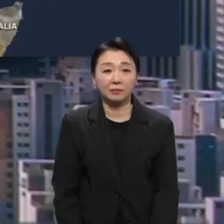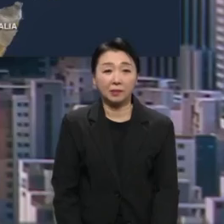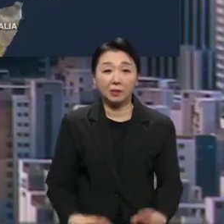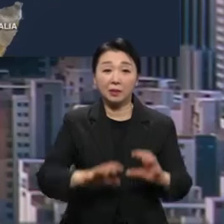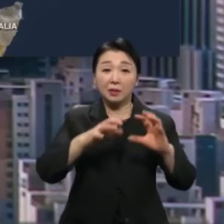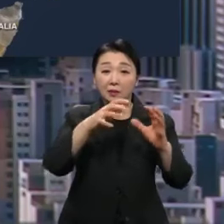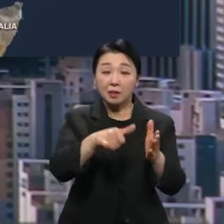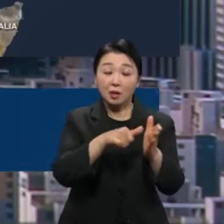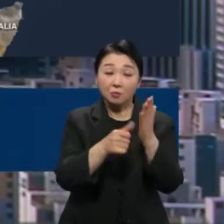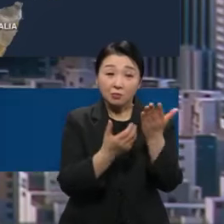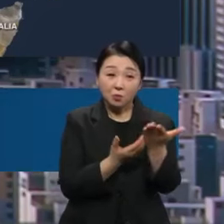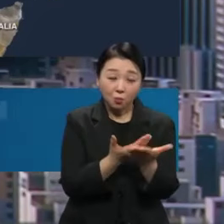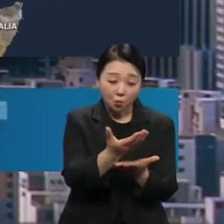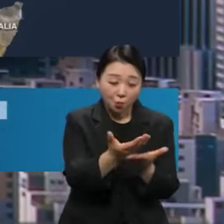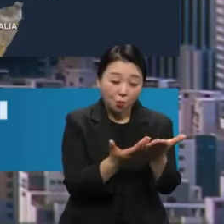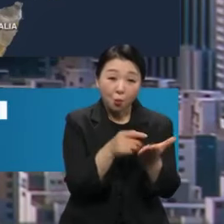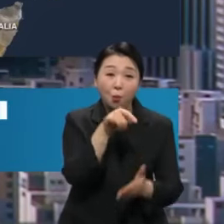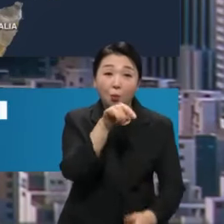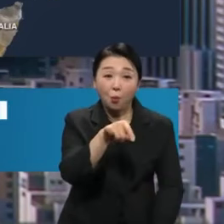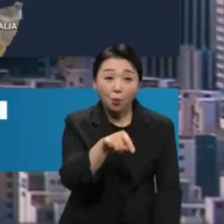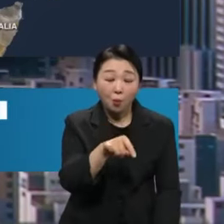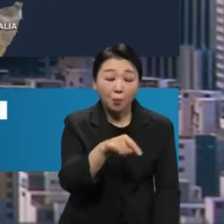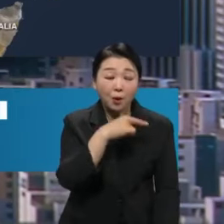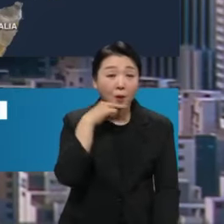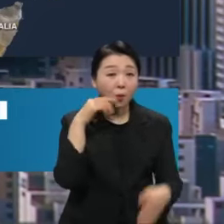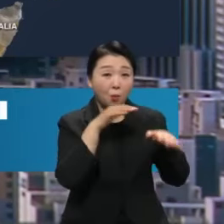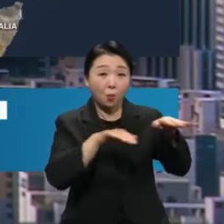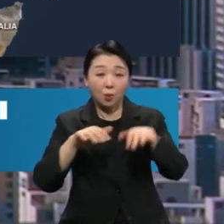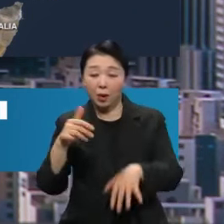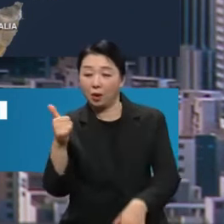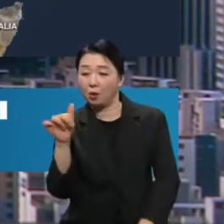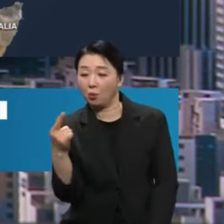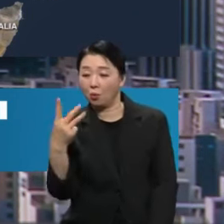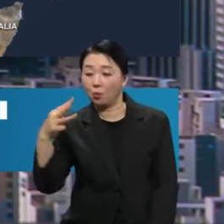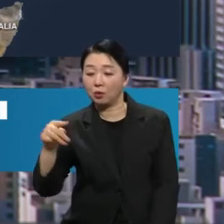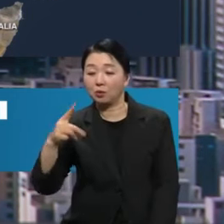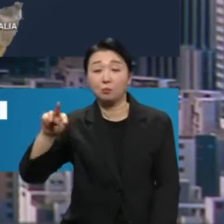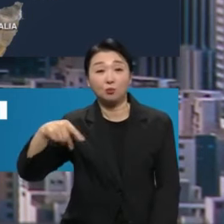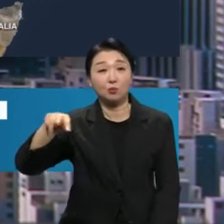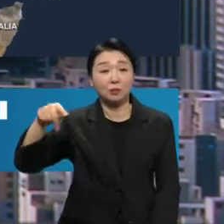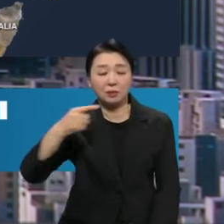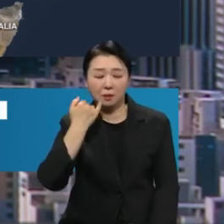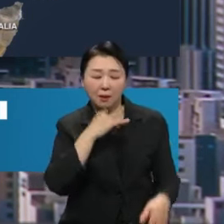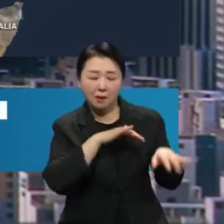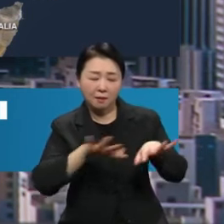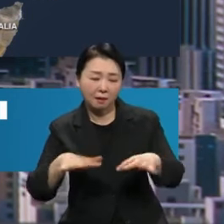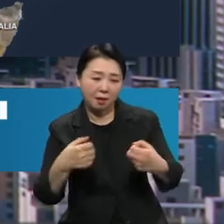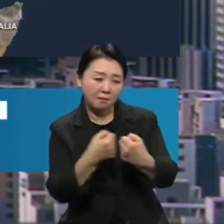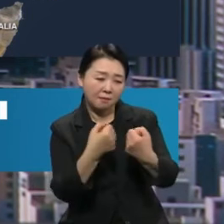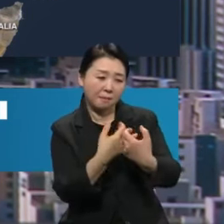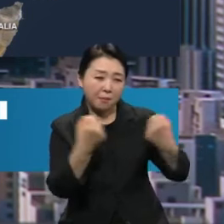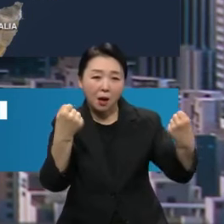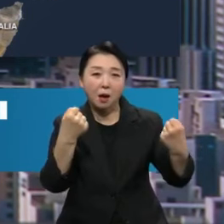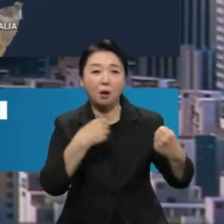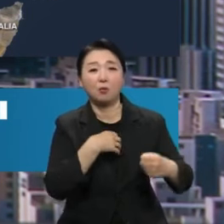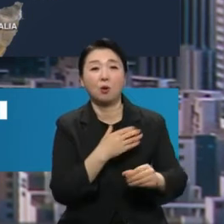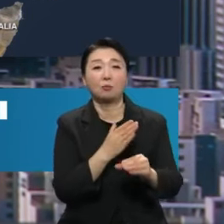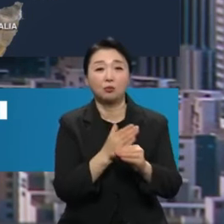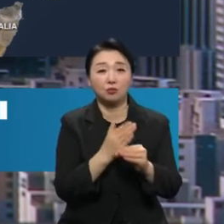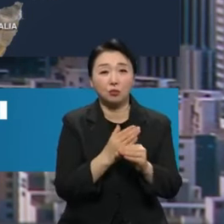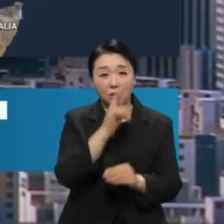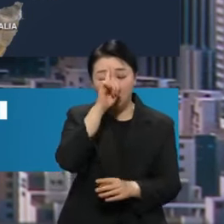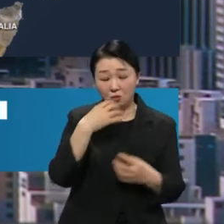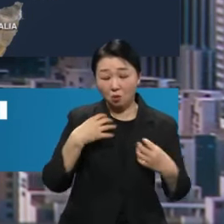세계 물자가 오가는 핵심 통로인 홍해와 호르무즈 해협이 분쟁으로 위기 상황입니다. 정부는 홍해를 통과하는